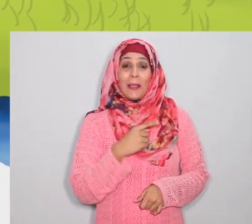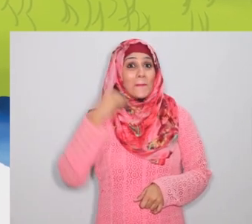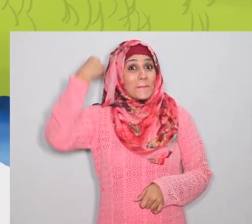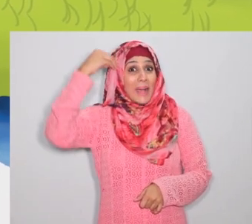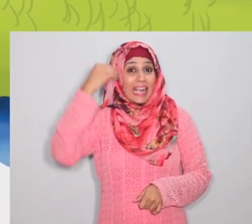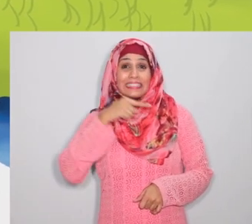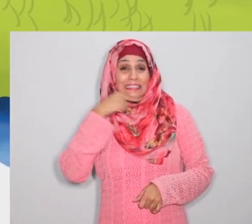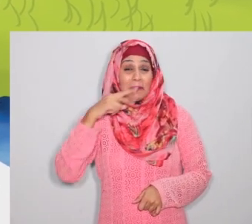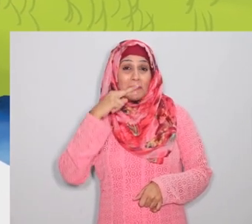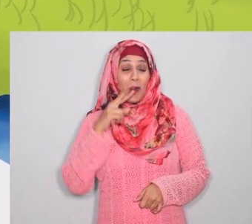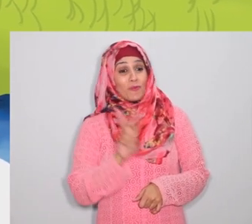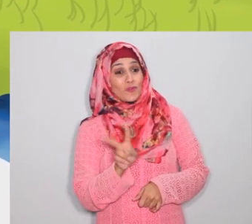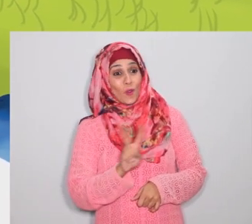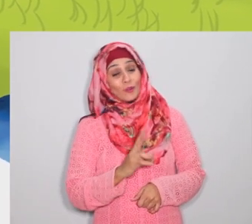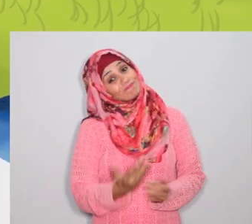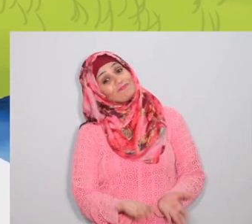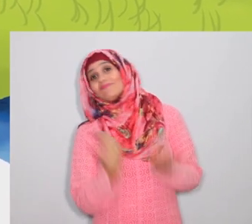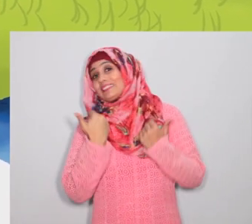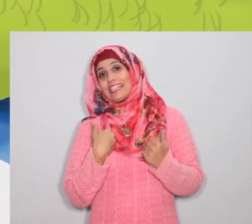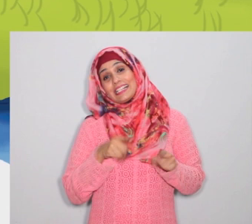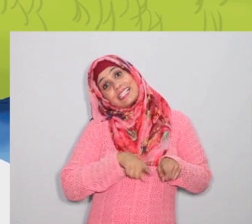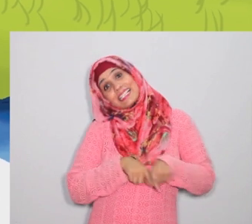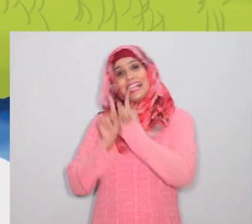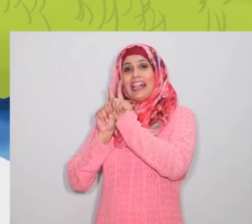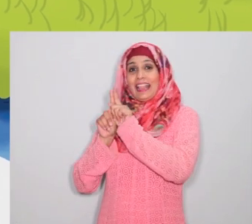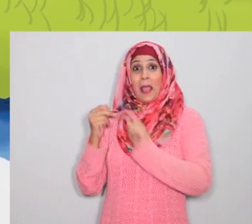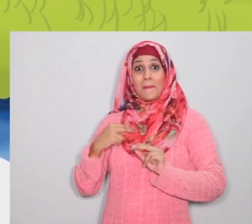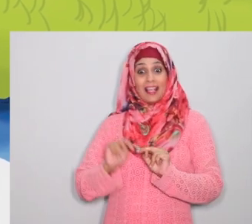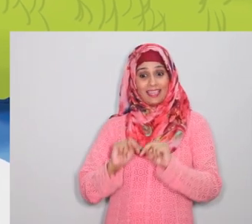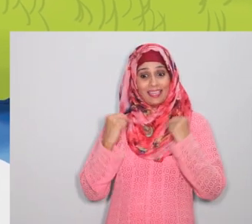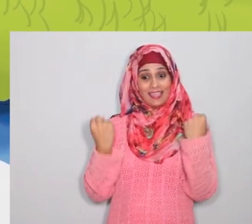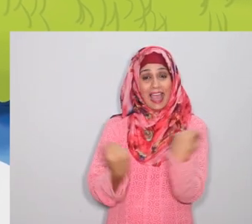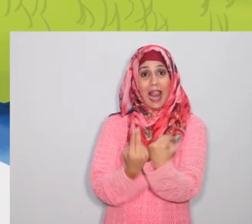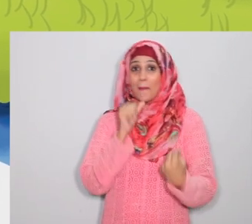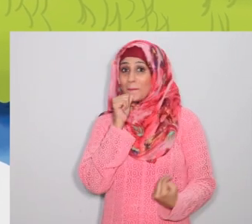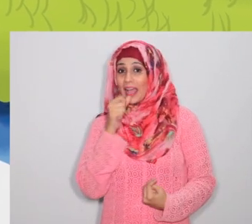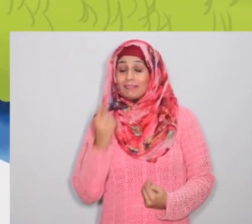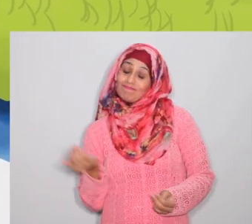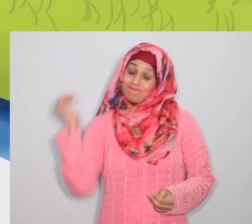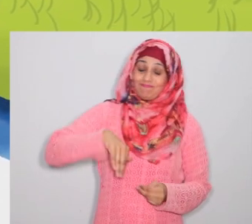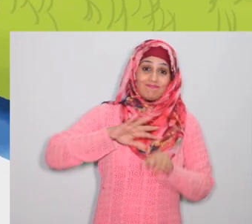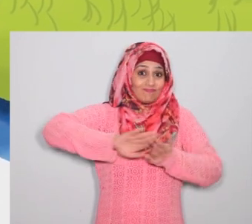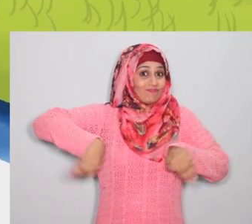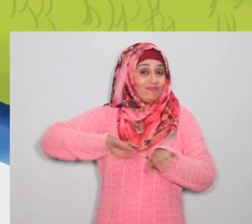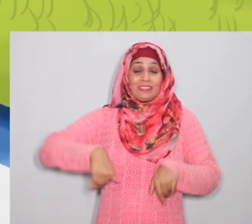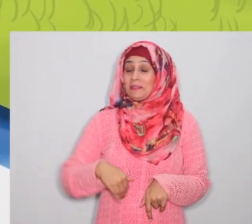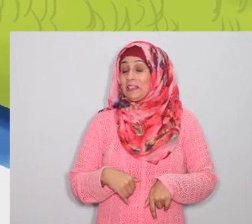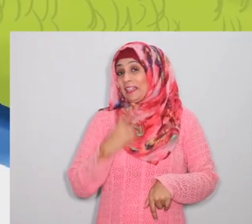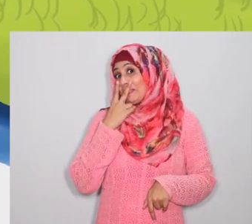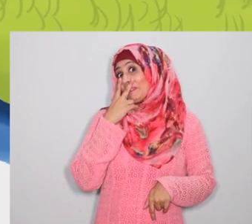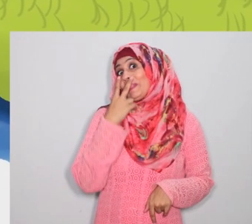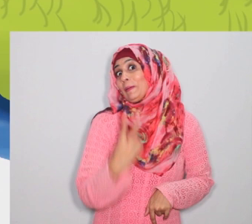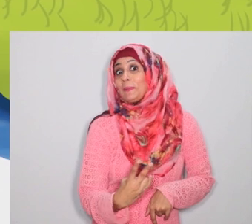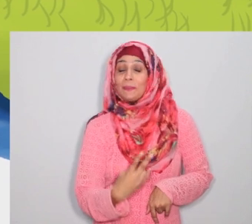डी तुम दोनों हमारे साथ और हमारे तालाब में लगाओ देखना